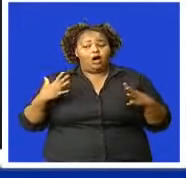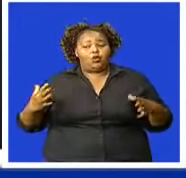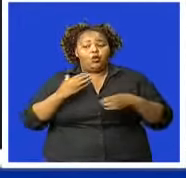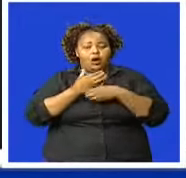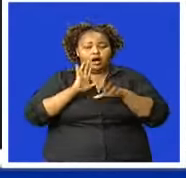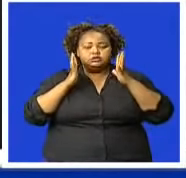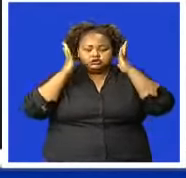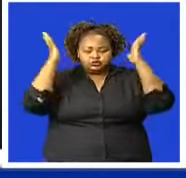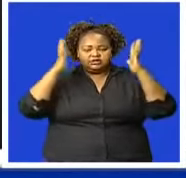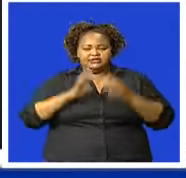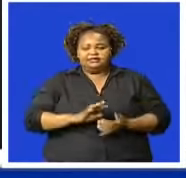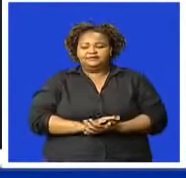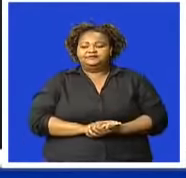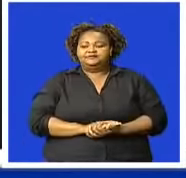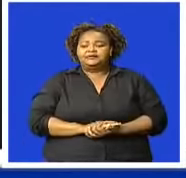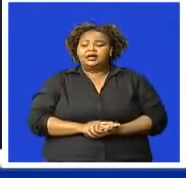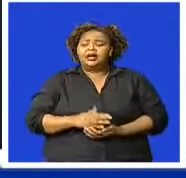kufikile la